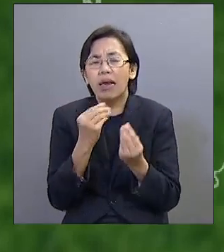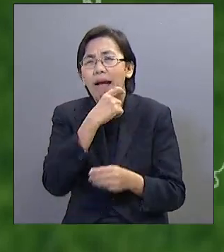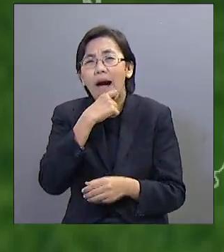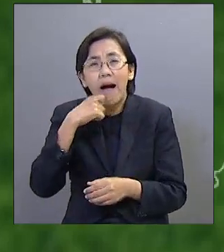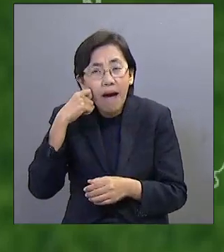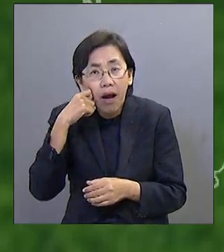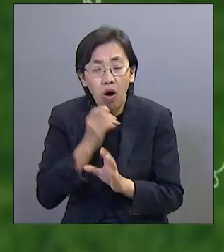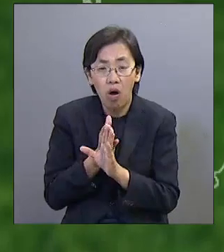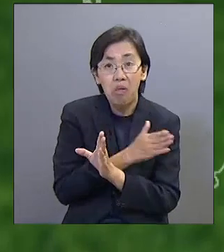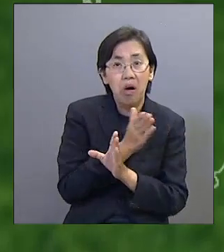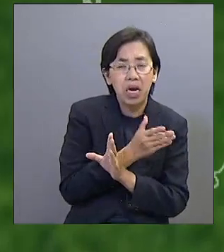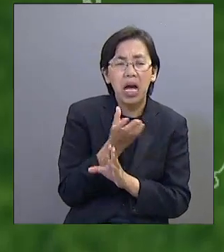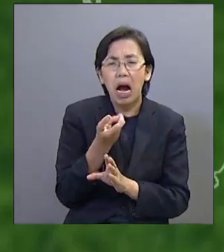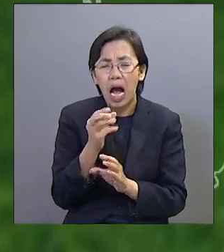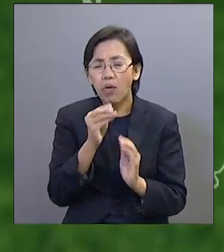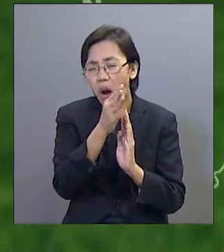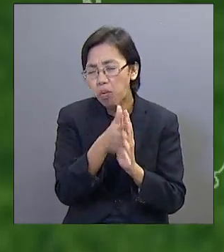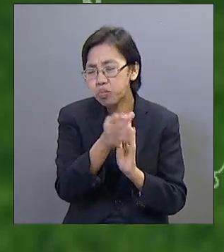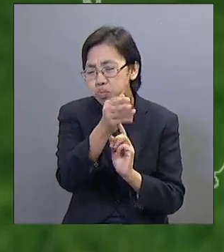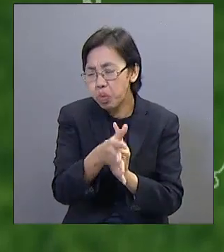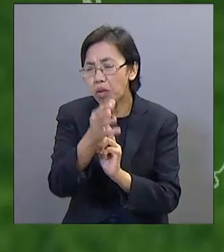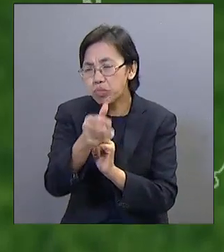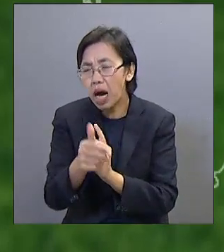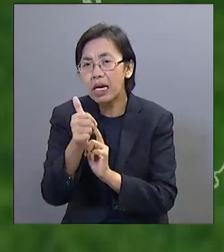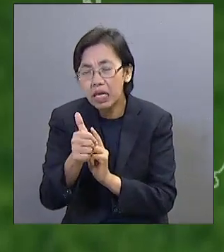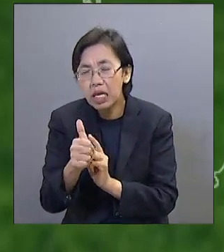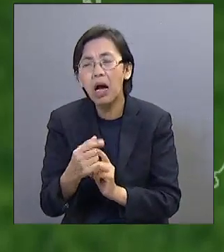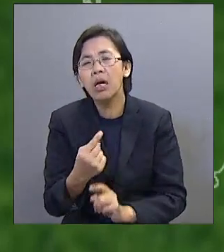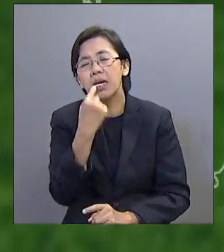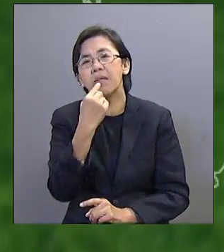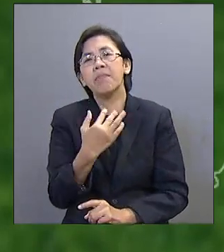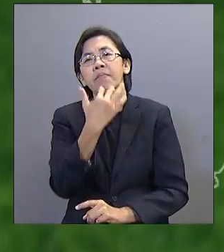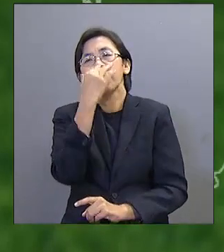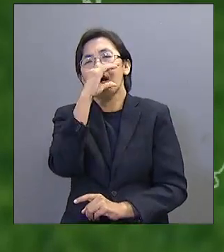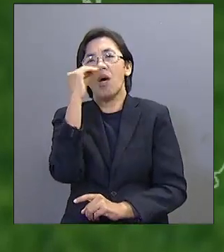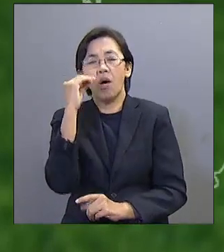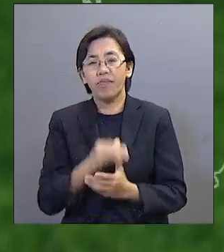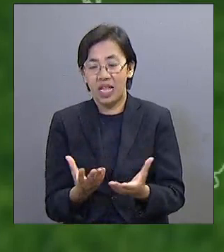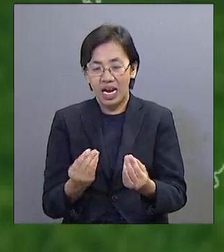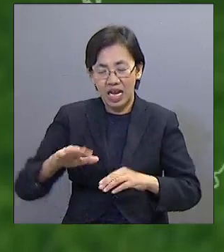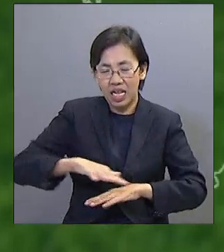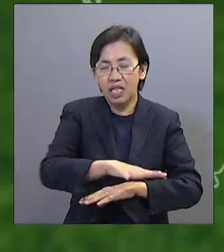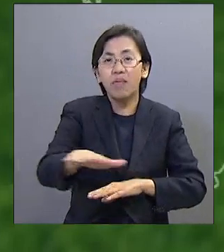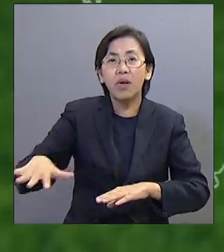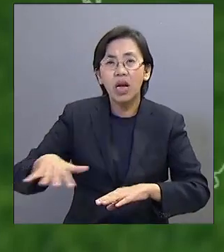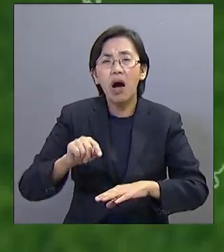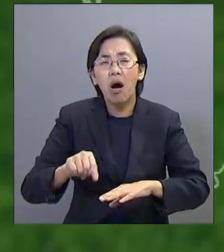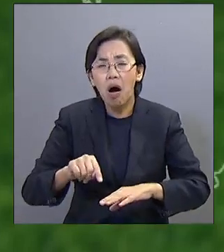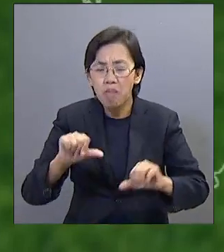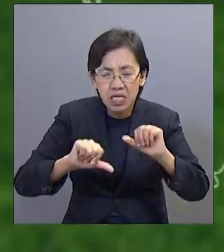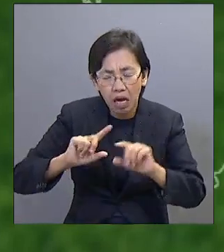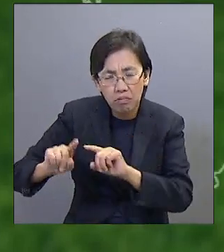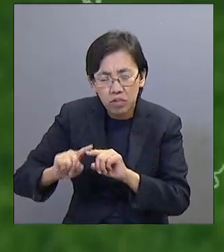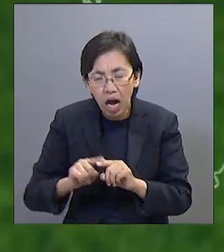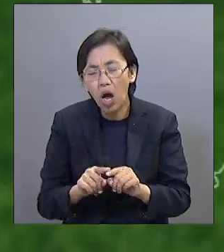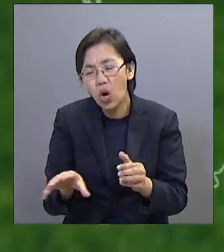ก็จะเป็นช่วงที่ข้าวมีความสมบูรณ์เรื่องน้ำท่ามันก็เลยยิ่งหอมไปใหญ่ภายในดินเนี่ยเต็มไปด้วยอินทรียสารก็ทำให้ข้าว